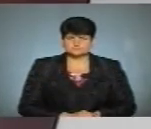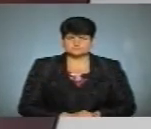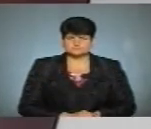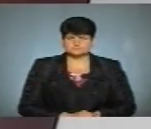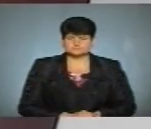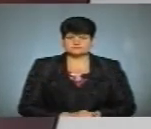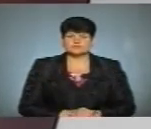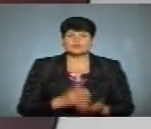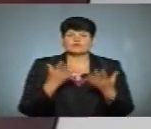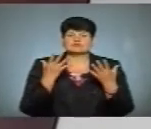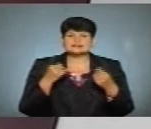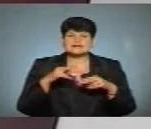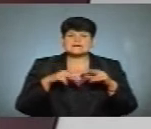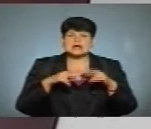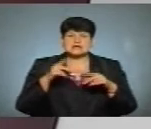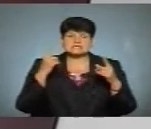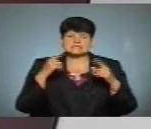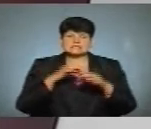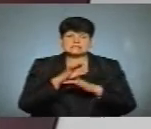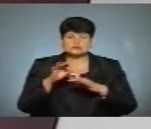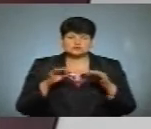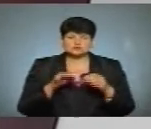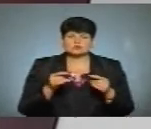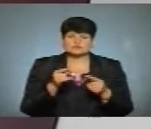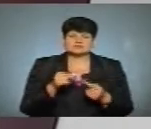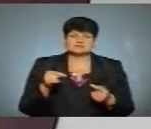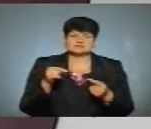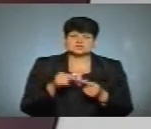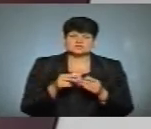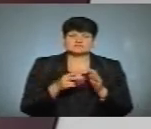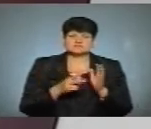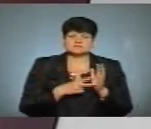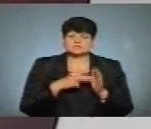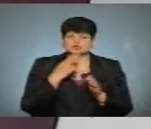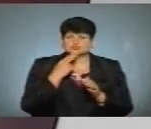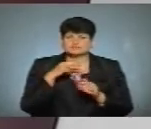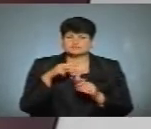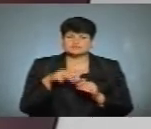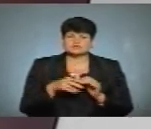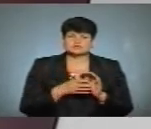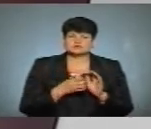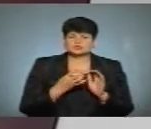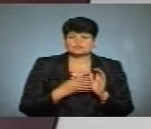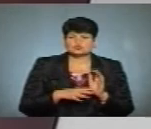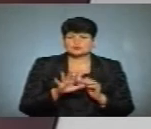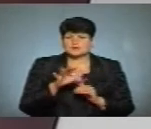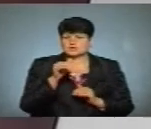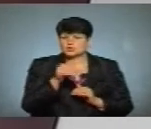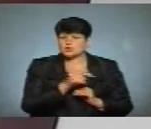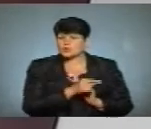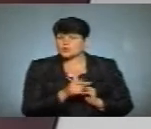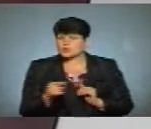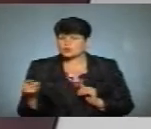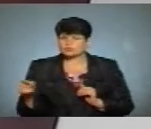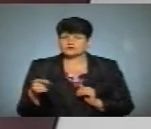У День архітектури відзначають відповідно до указу президента України від 17 червня 1995 року. На